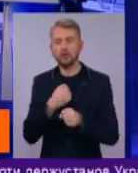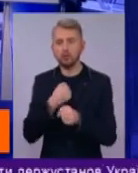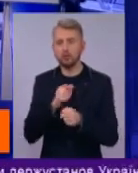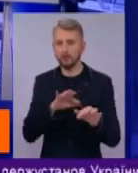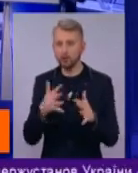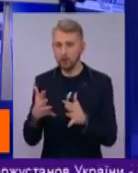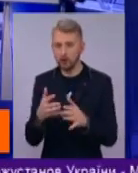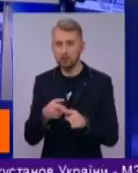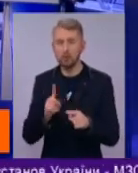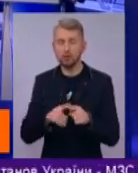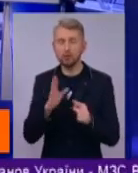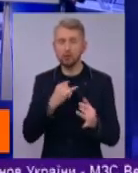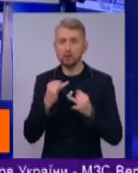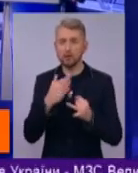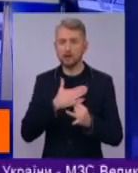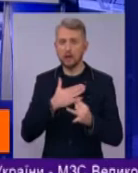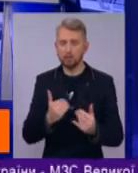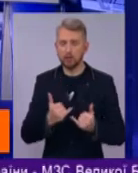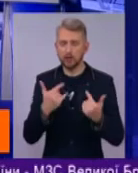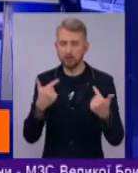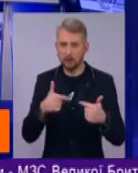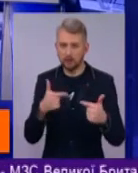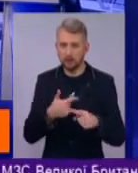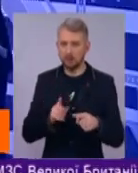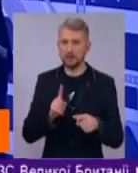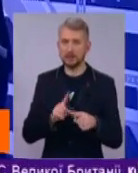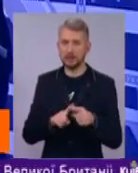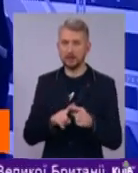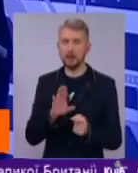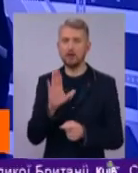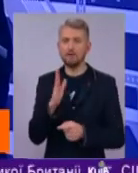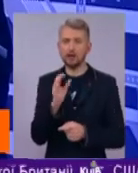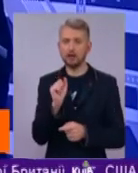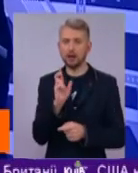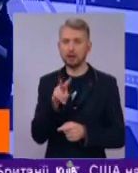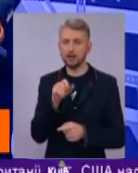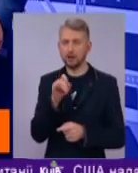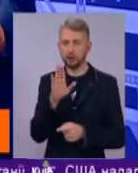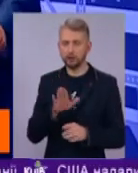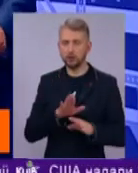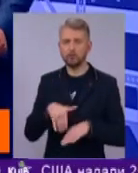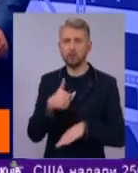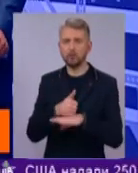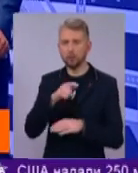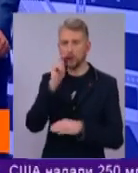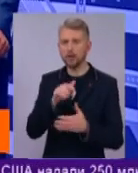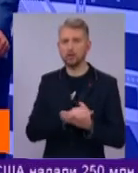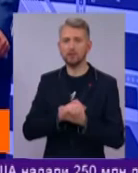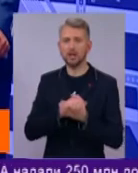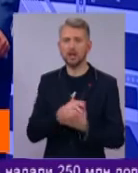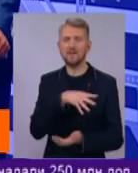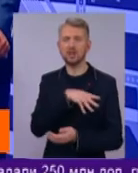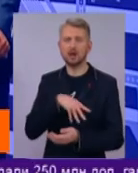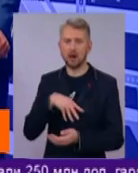Про це не тільки з нашими поважними гостями сьогодні до нас завітали. Валерія Блазов, заступник голови Української спілки ветеранів Афганістану,